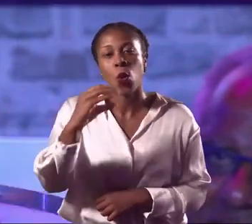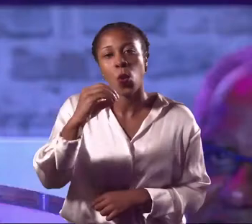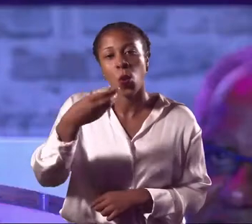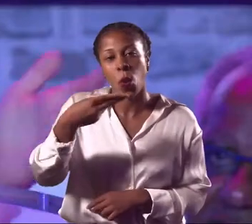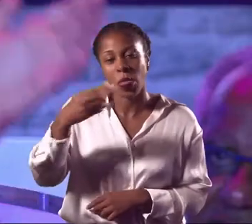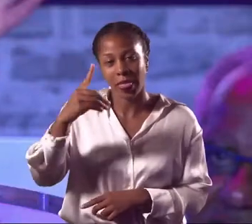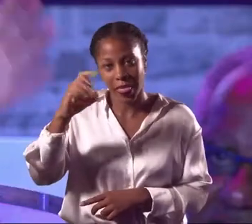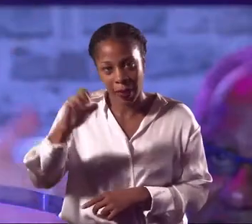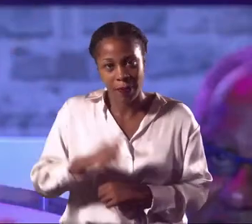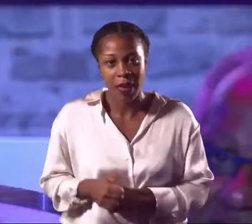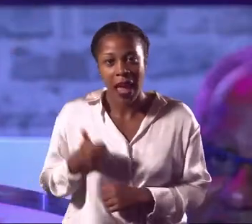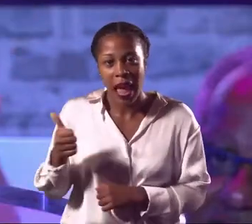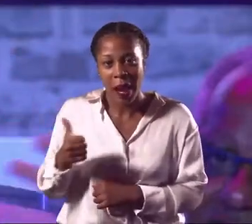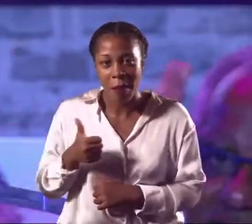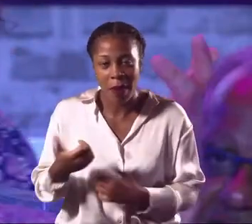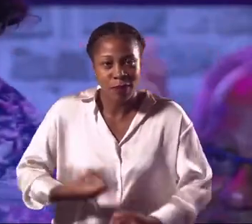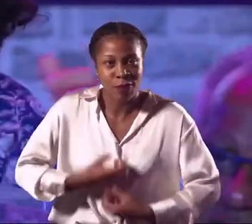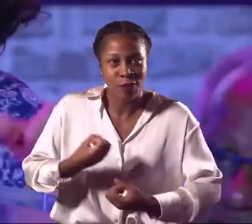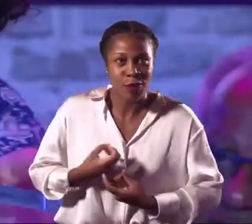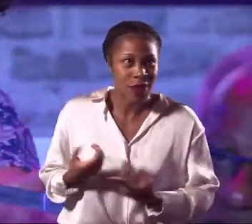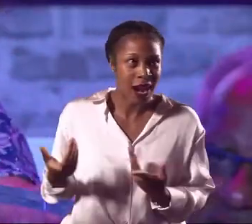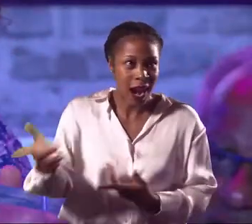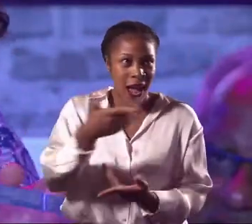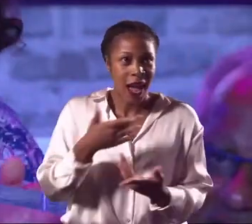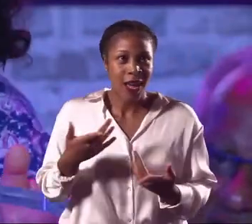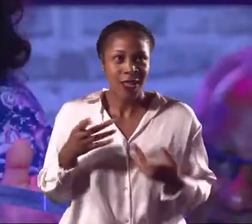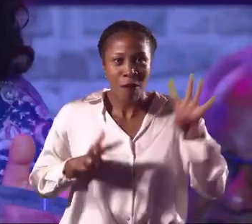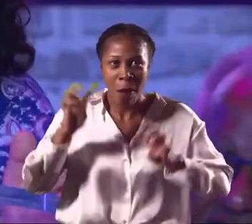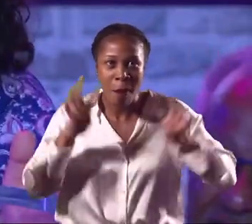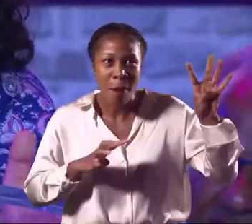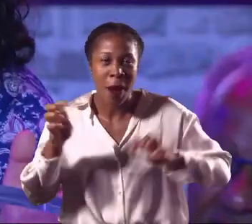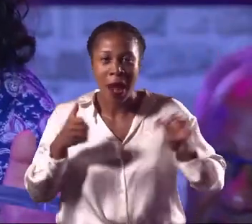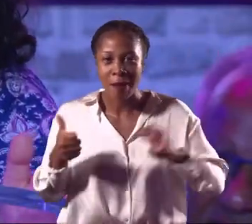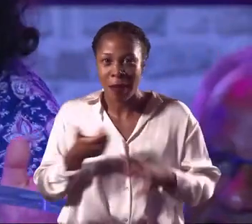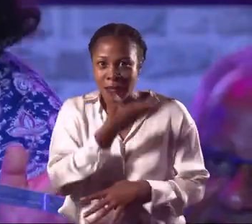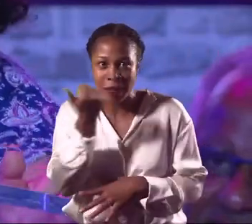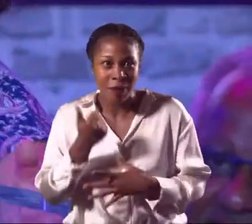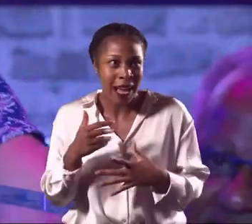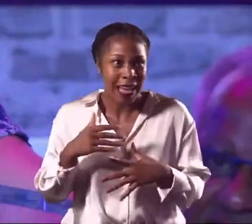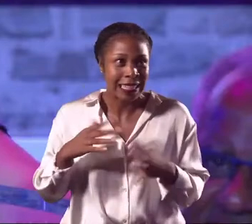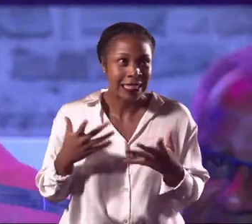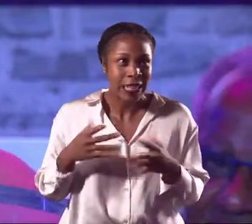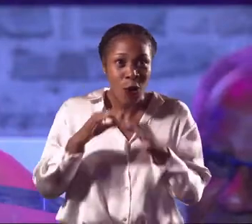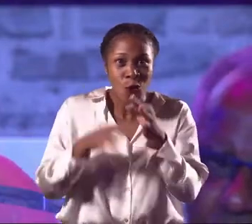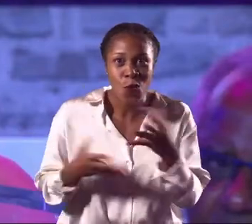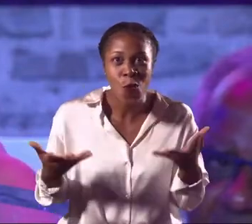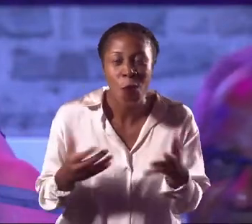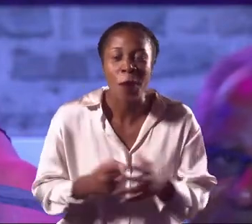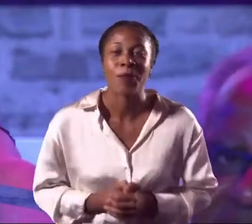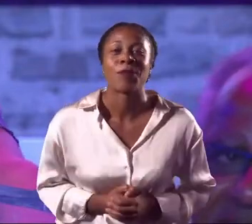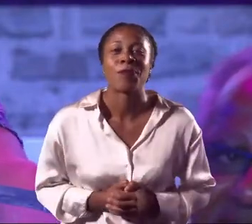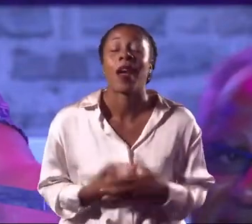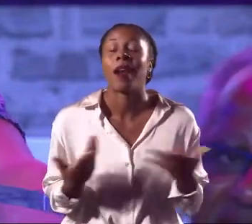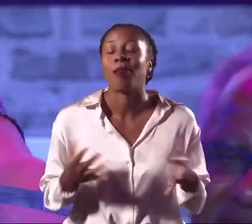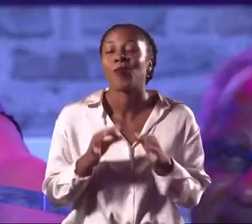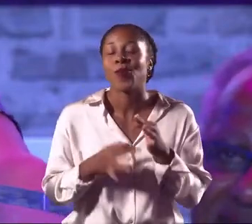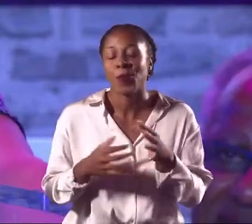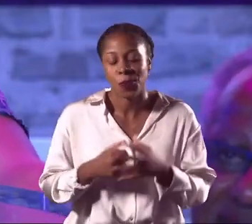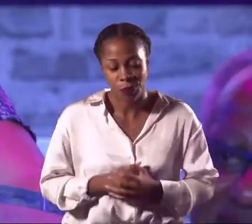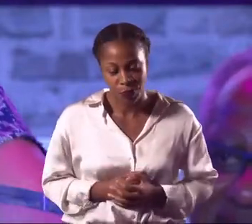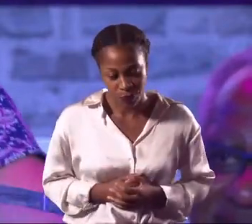bien comment conclure un meeting avec une telle effervescence. Alors je lui emprunte ces mots. Alors que conclure?